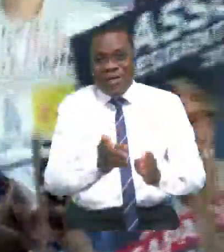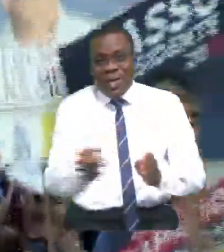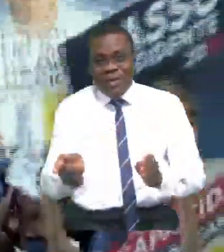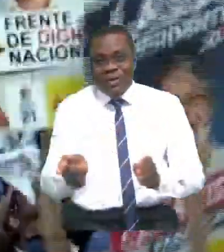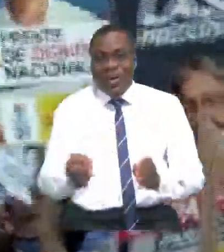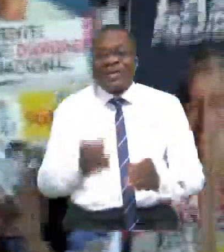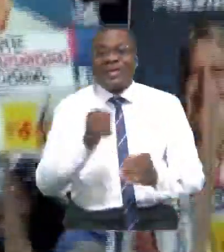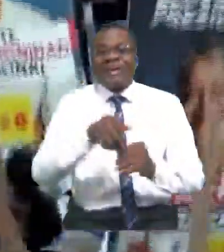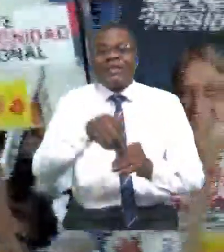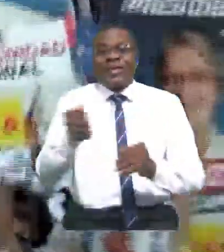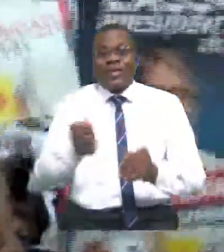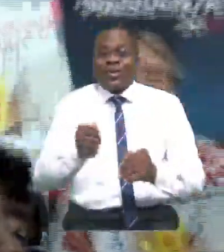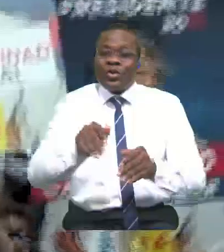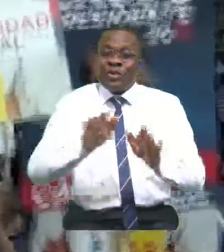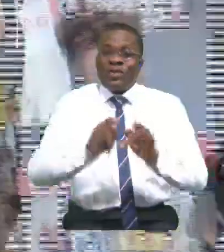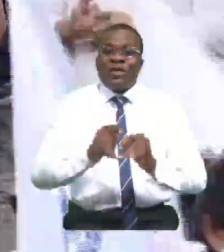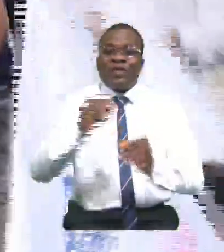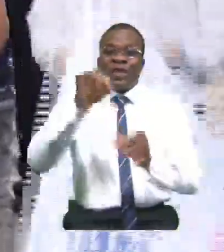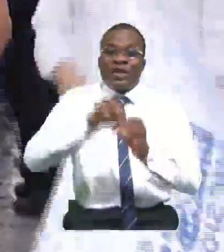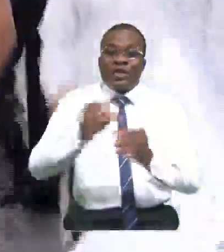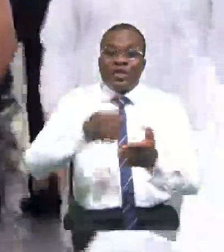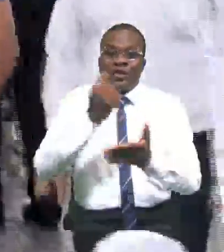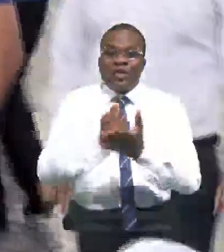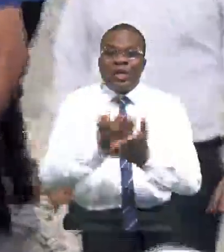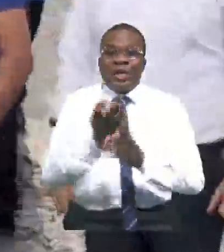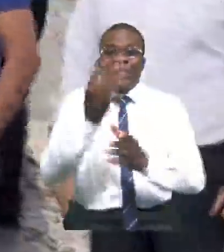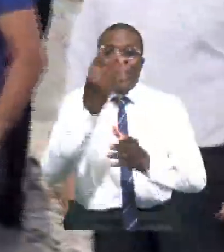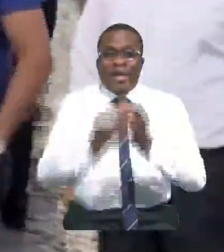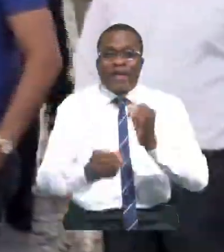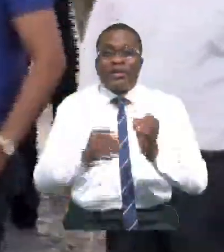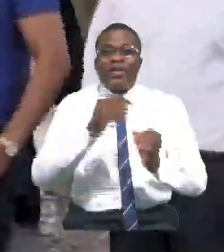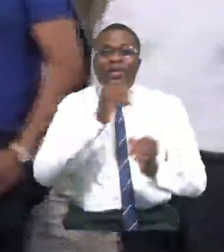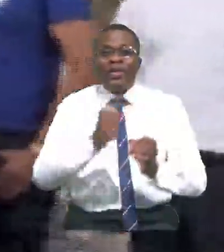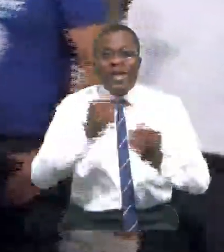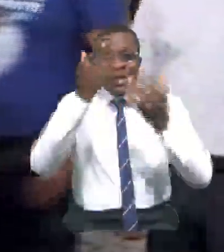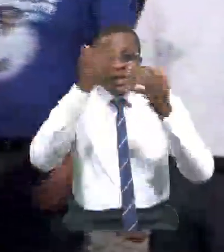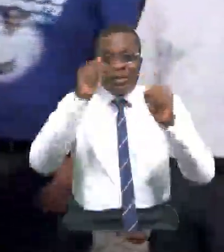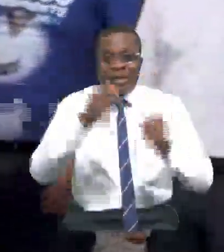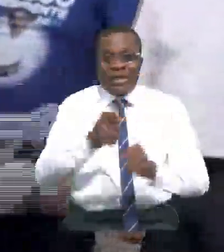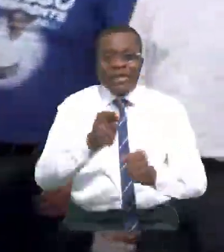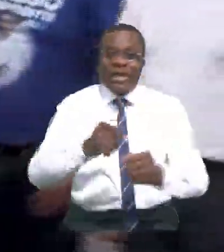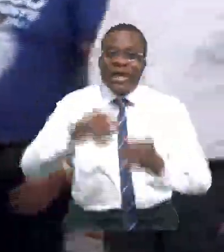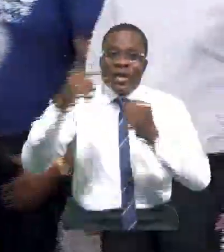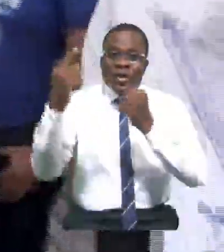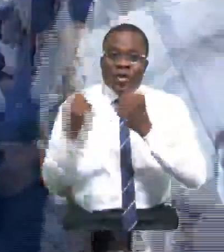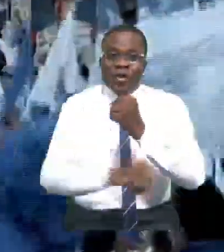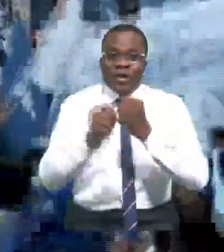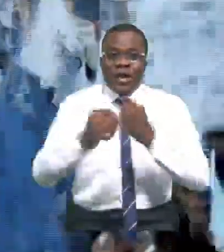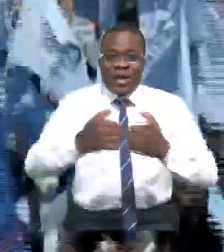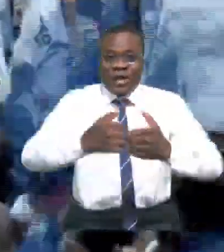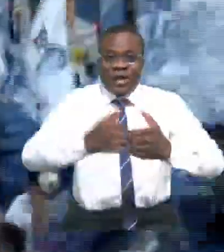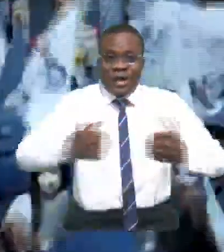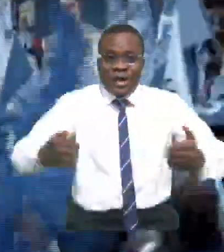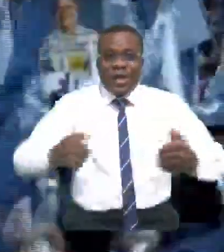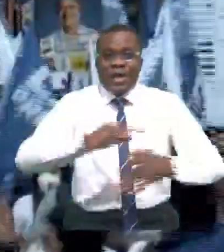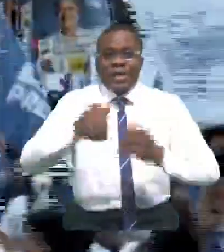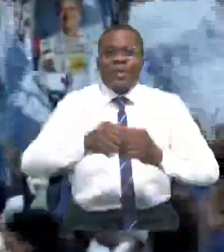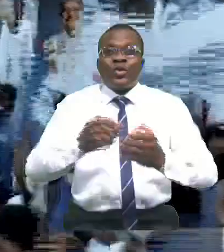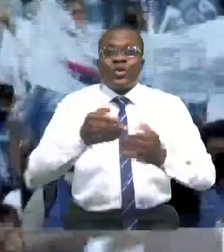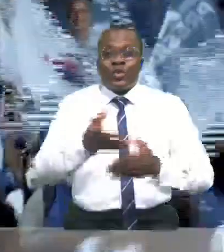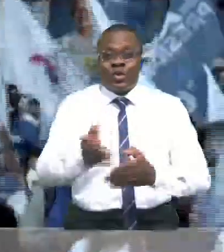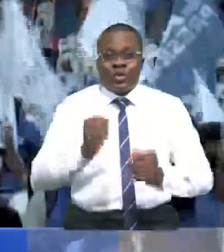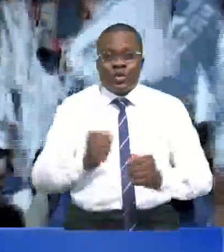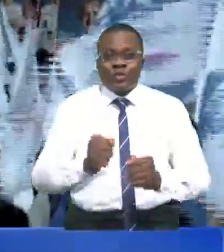Guillermo lasso favori d'un scrutin marqué par l'absence de l'ex-président Raphaël Coréa condamné et écarté de tout mandat